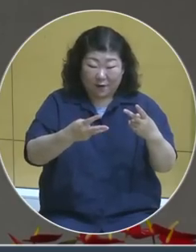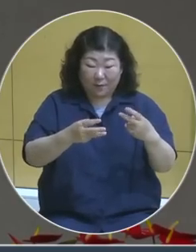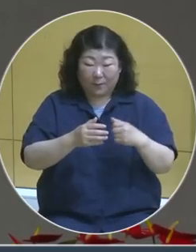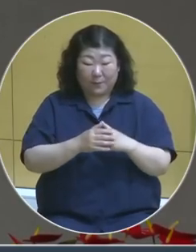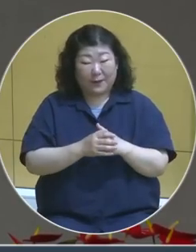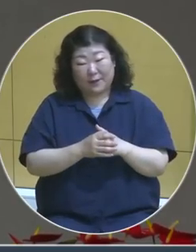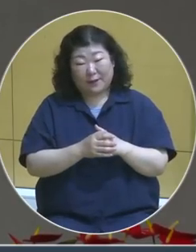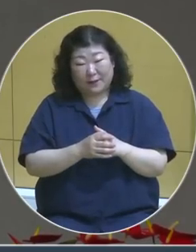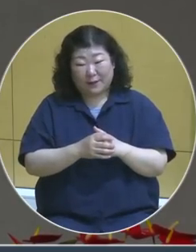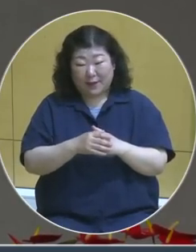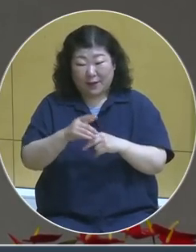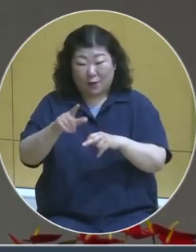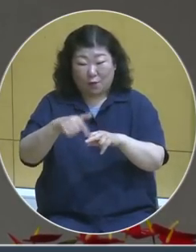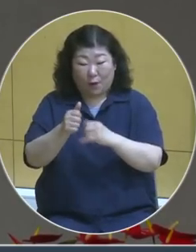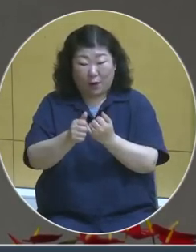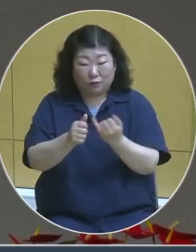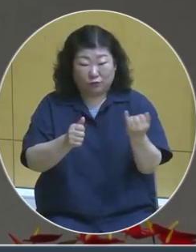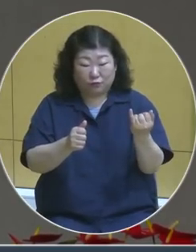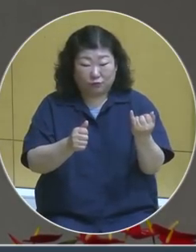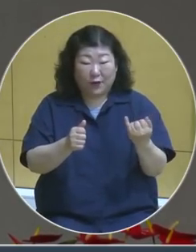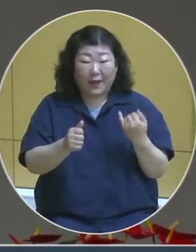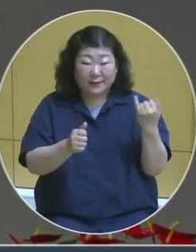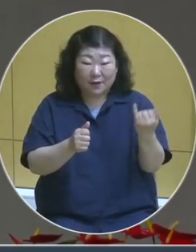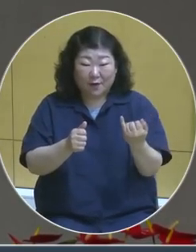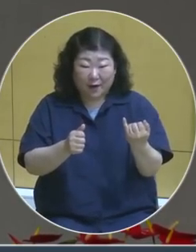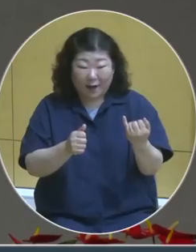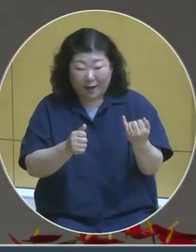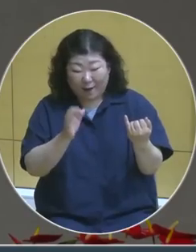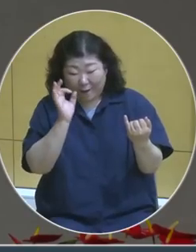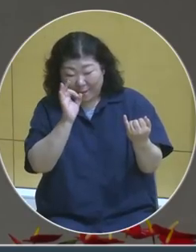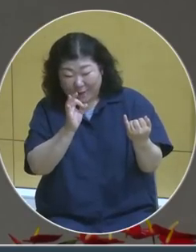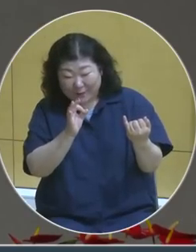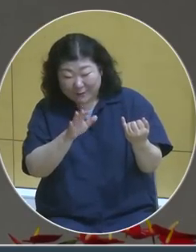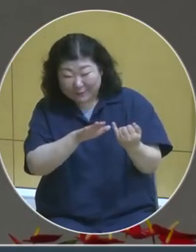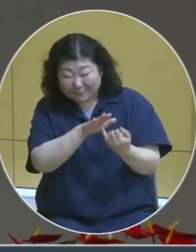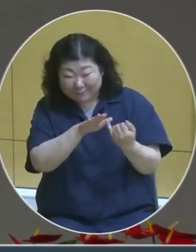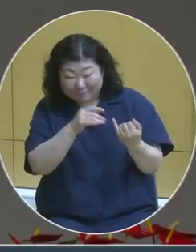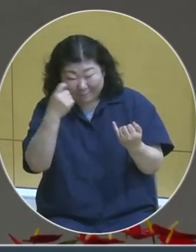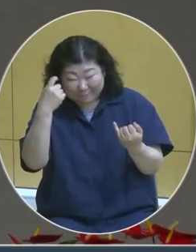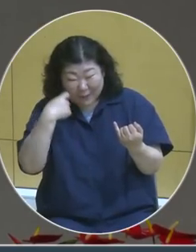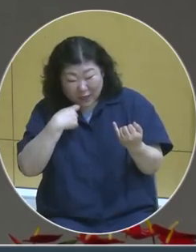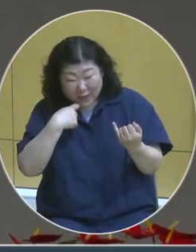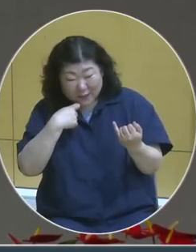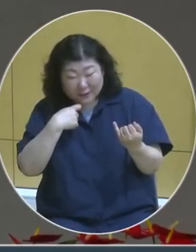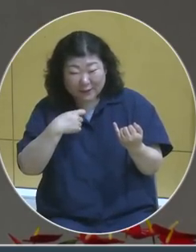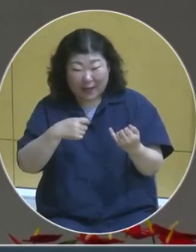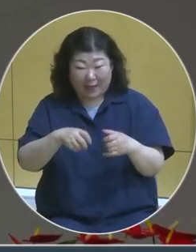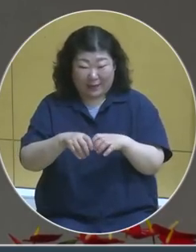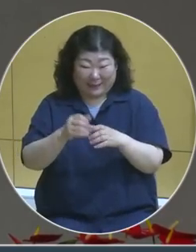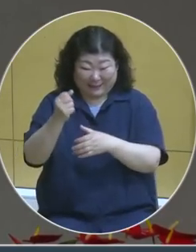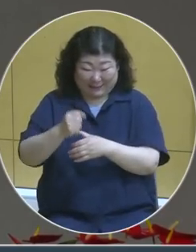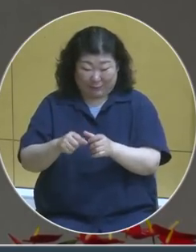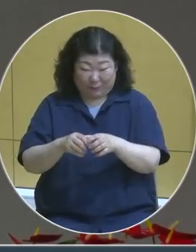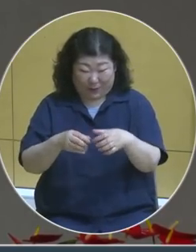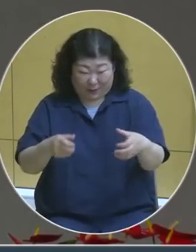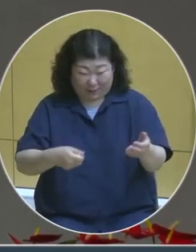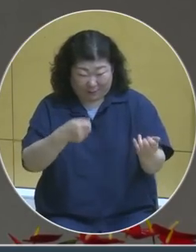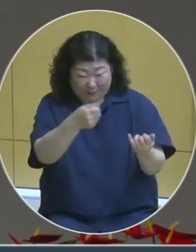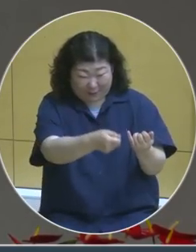매우 사랑스러움으로 손에 잡았던 금규를 그에게 내미니 에스더가 가까이 가서 금규 끝을